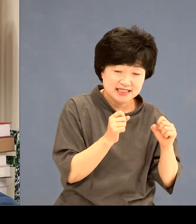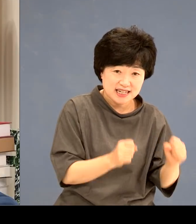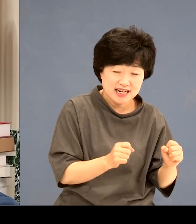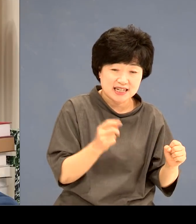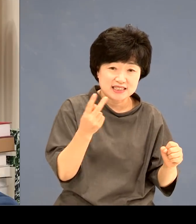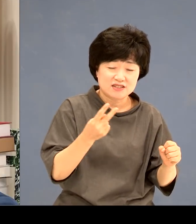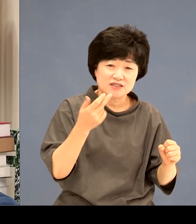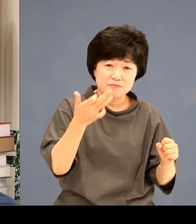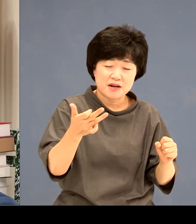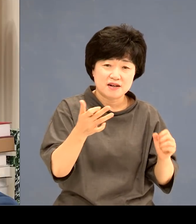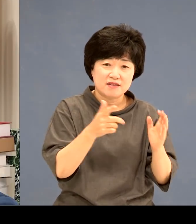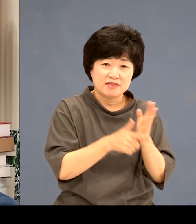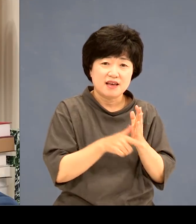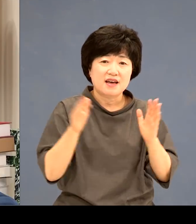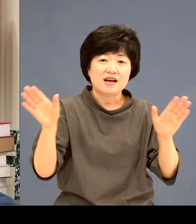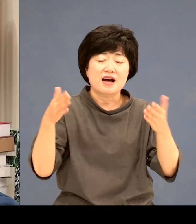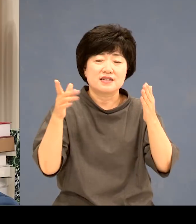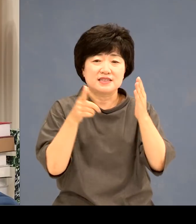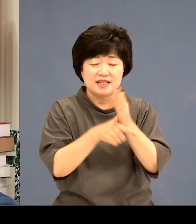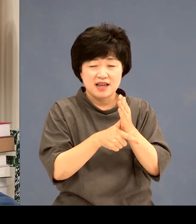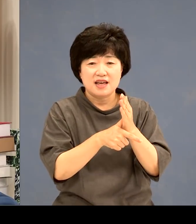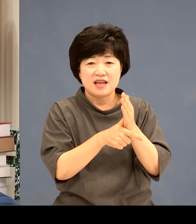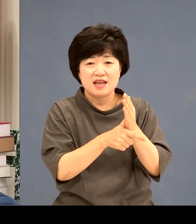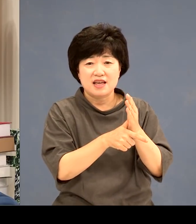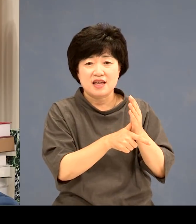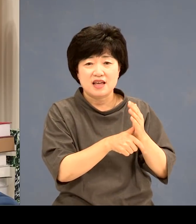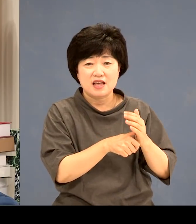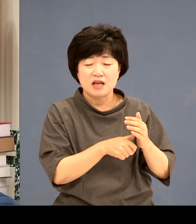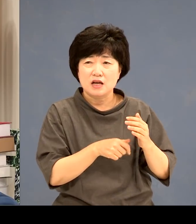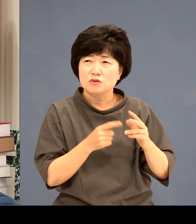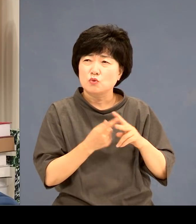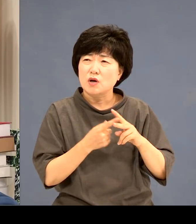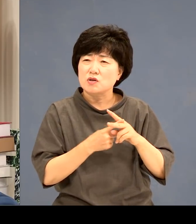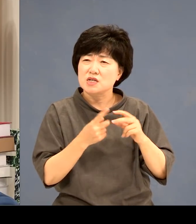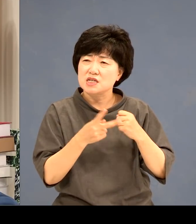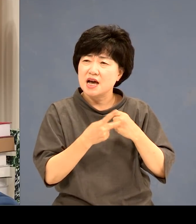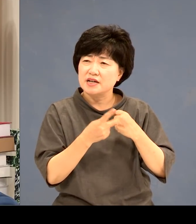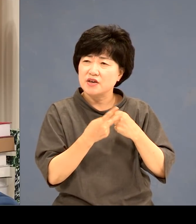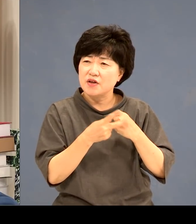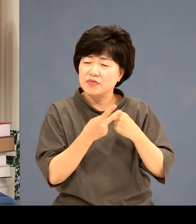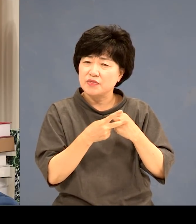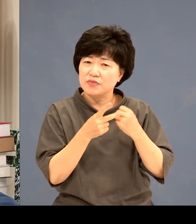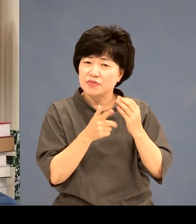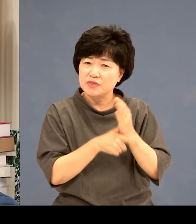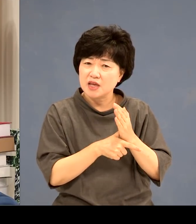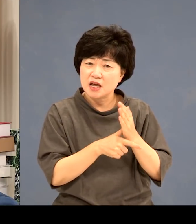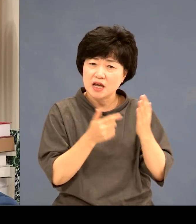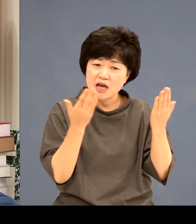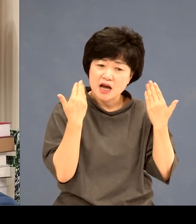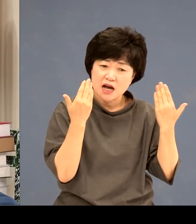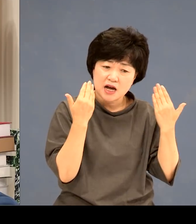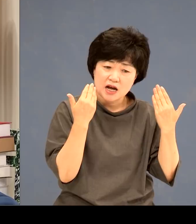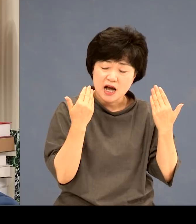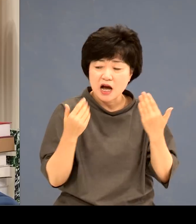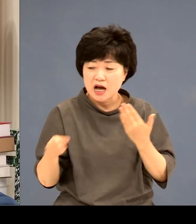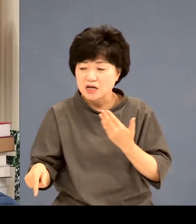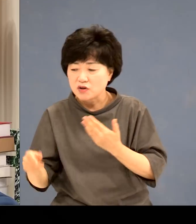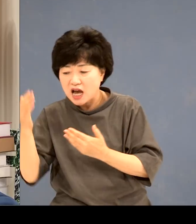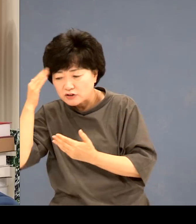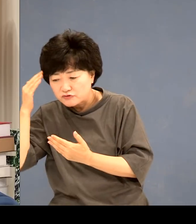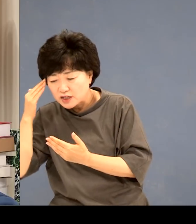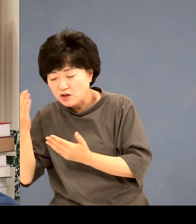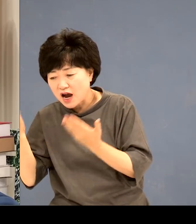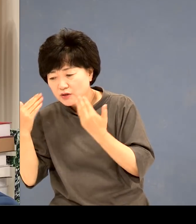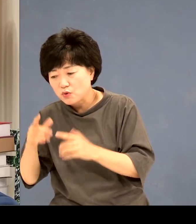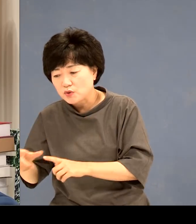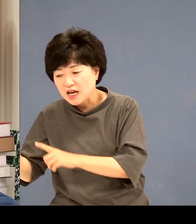있다가 2018년도 이제 가을에, 네. 그러니까 이스라엘에 이제 한국에서 초등학교 2학년 네. 이렇게 학교를 다니다가 갔거든요.